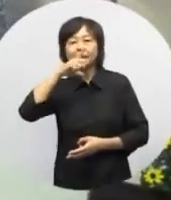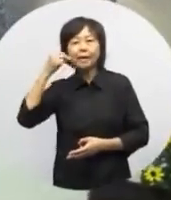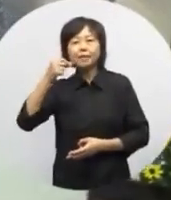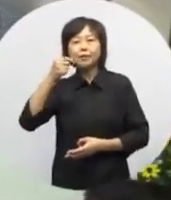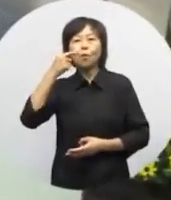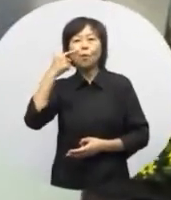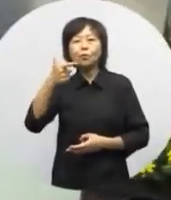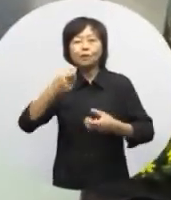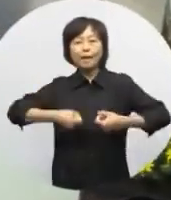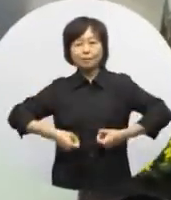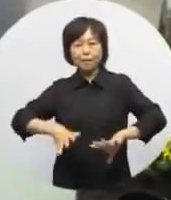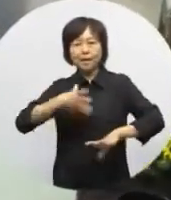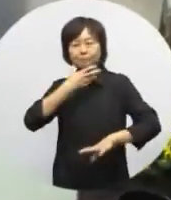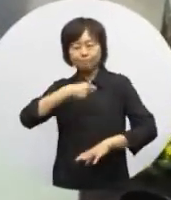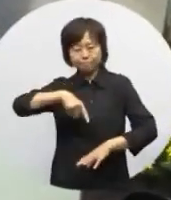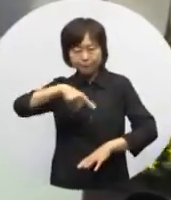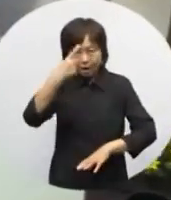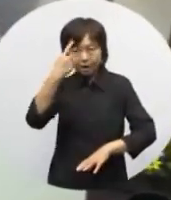れの100歳です。